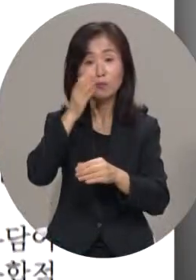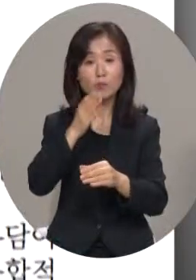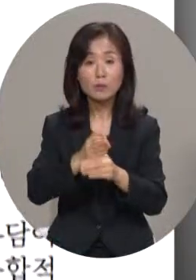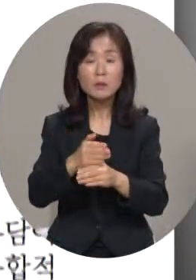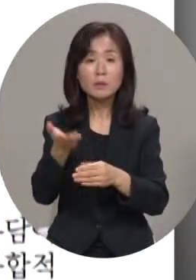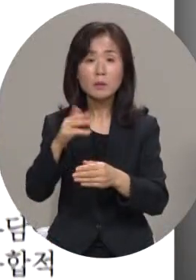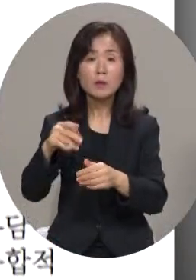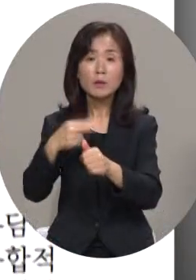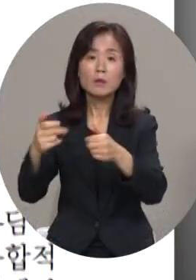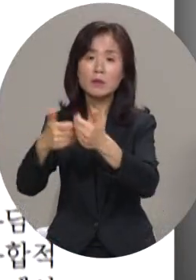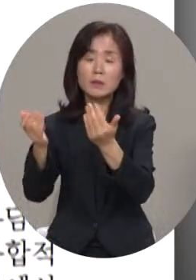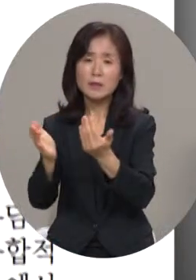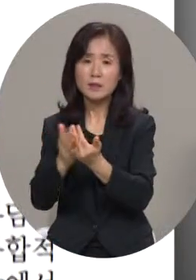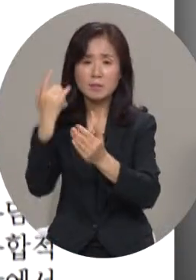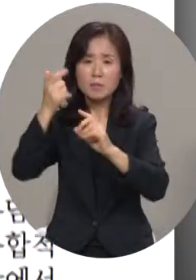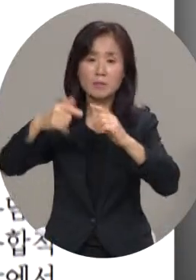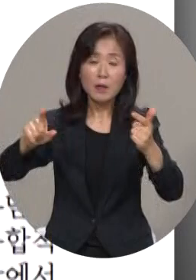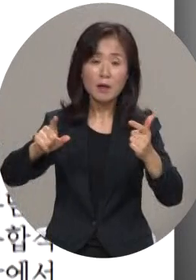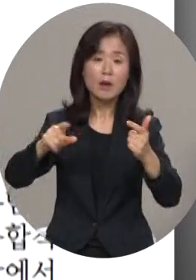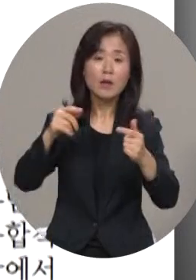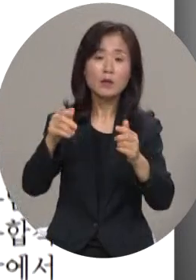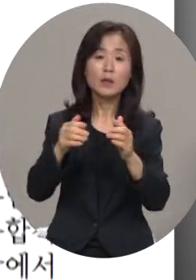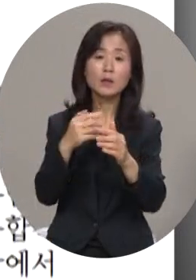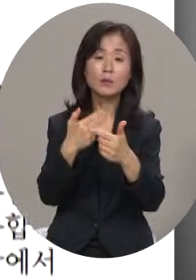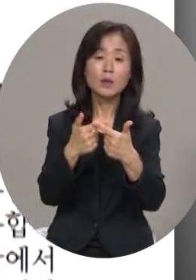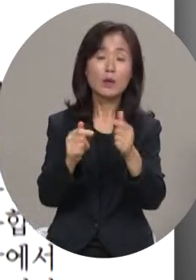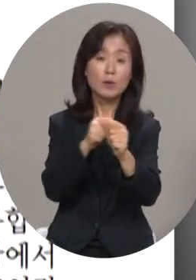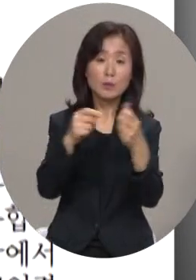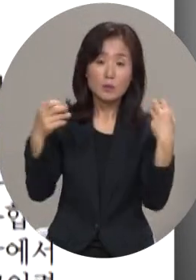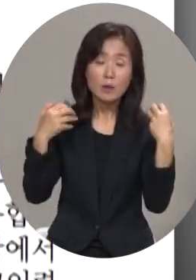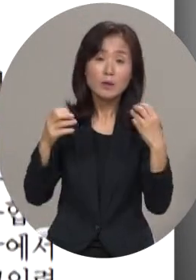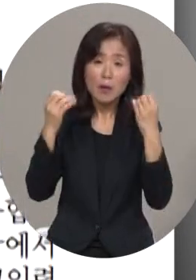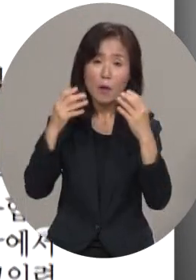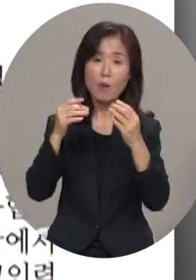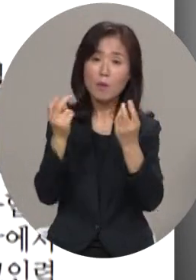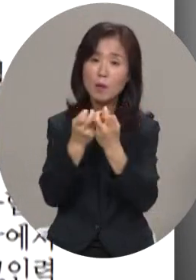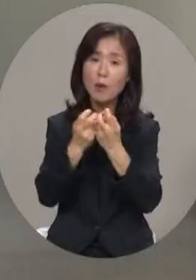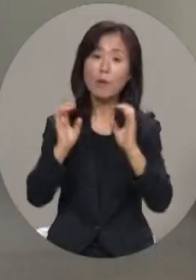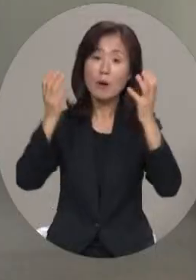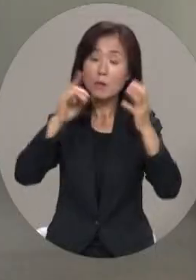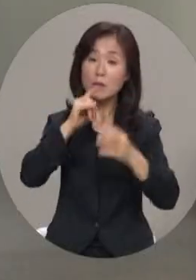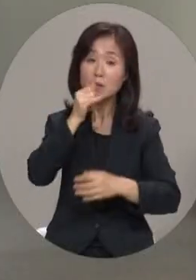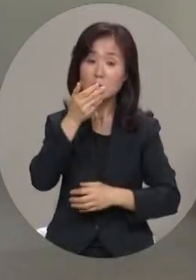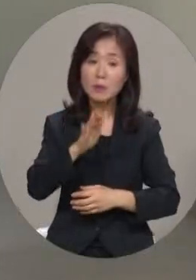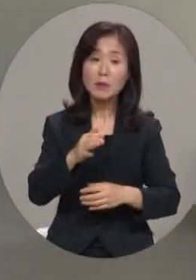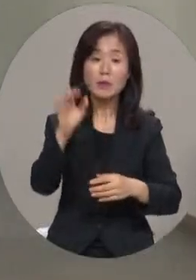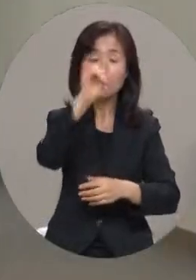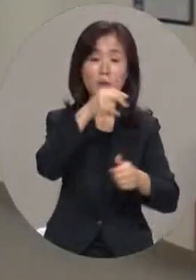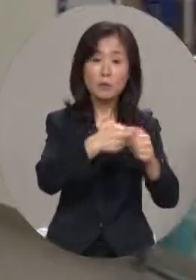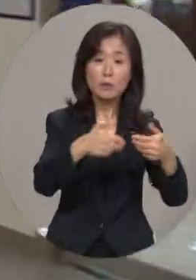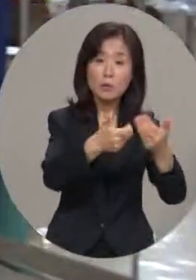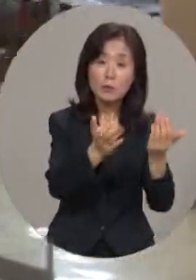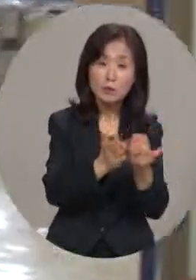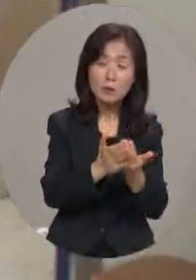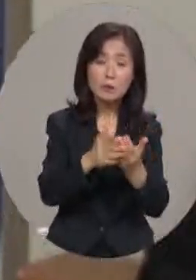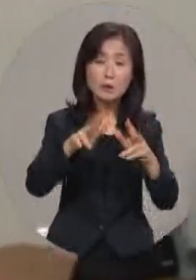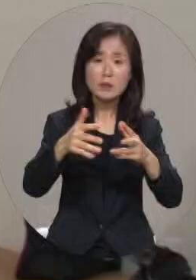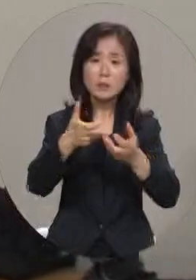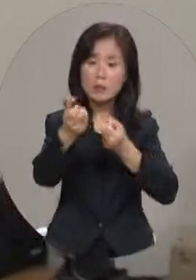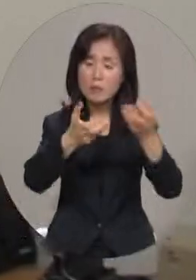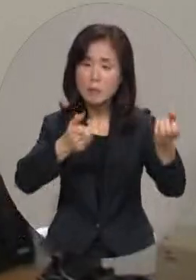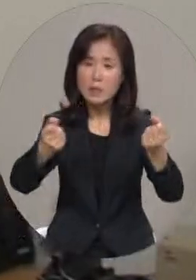교총은 교육청의 새로운 노력을 환영한다며 성명서를 냈지만 정교 부산 지부는 기존의 분산된 업무를 합친 것에